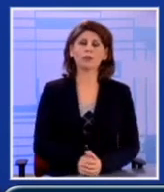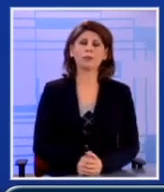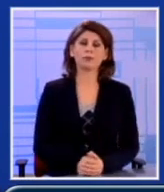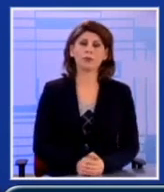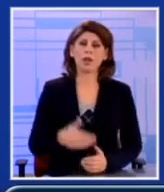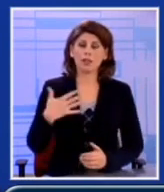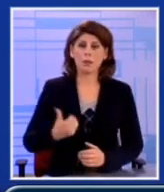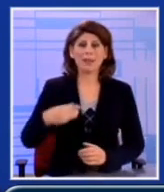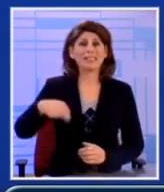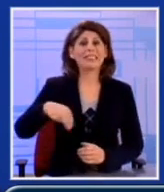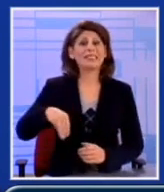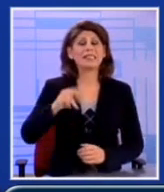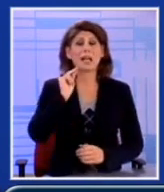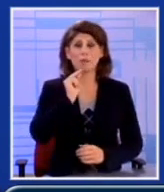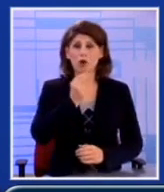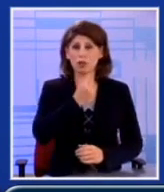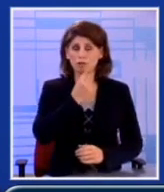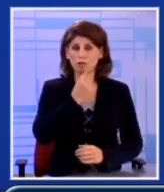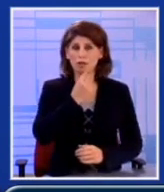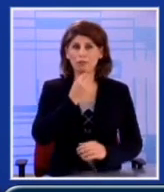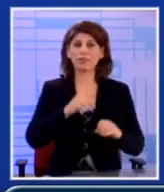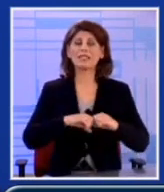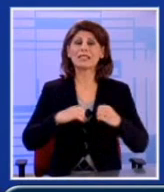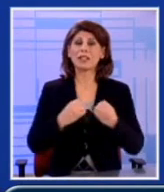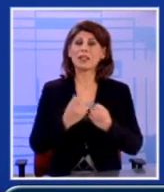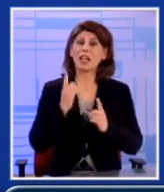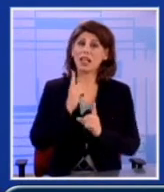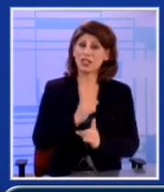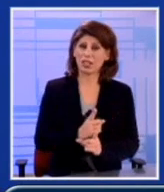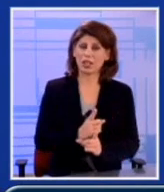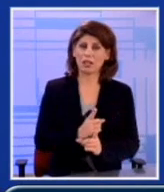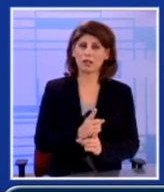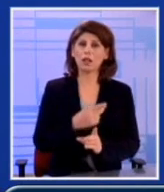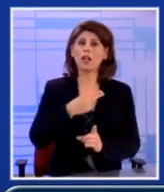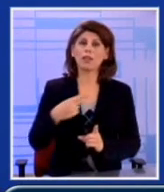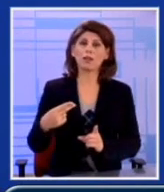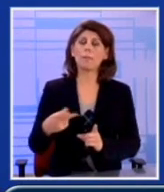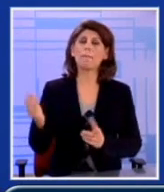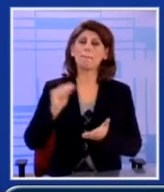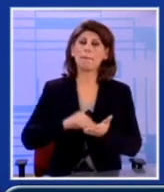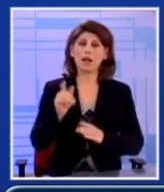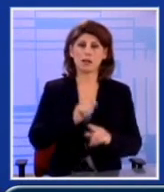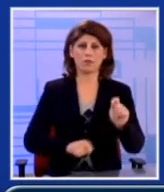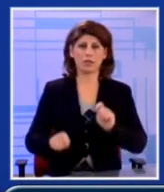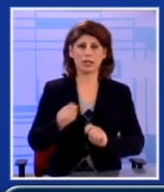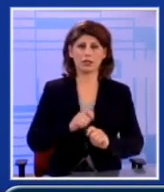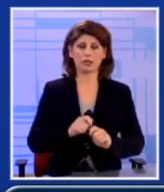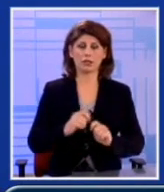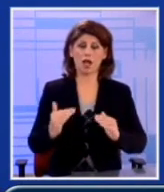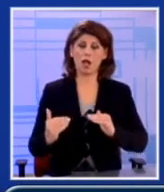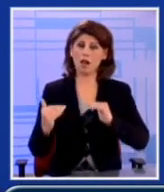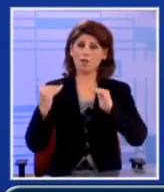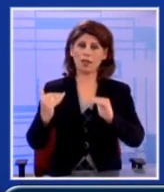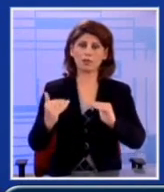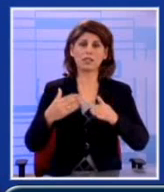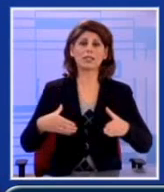επίσης την Τρίτη το απόγευμα συνεδρίαση ειδική για την επανασυγκρότηση και αναβάθμιση